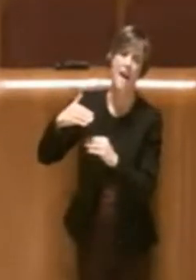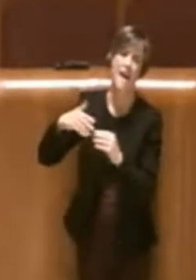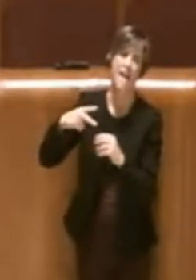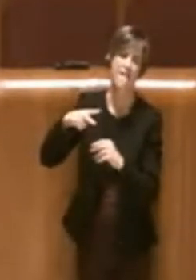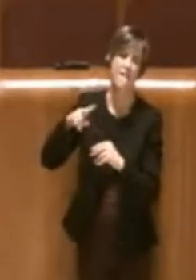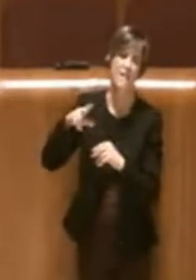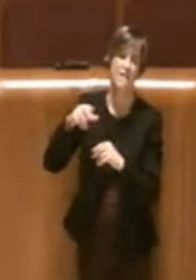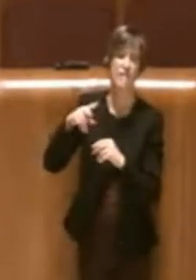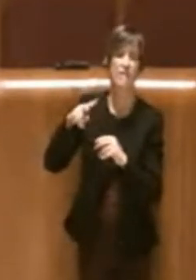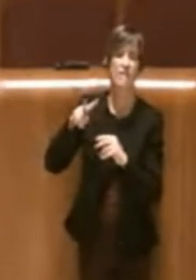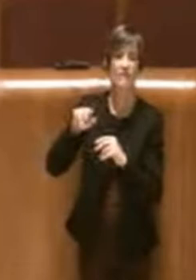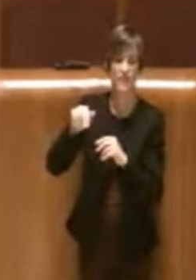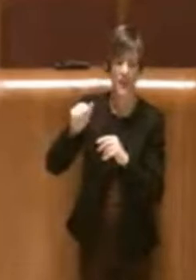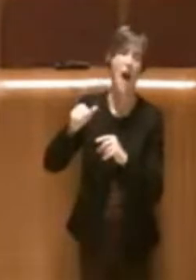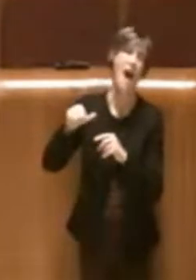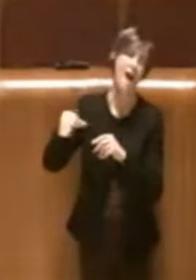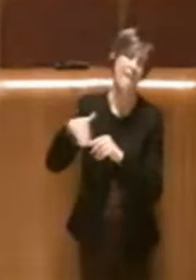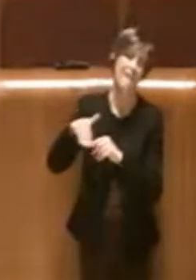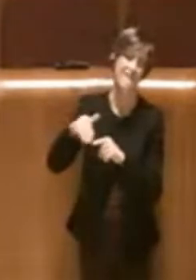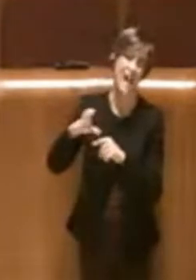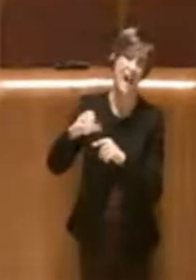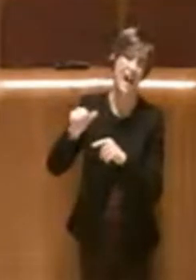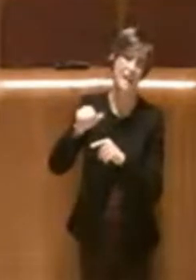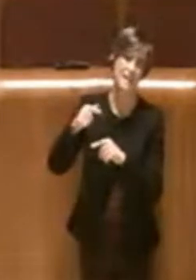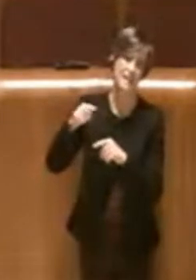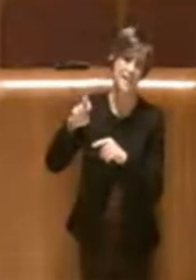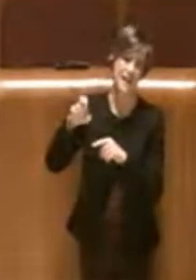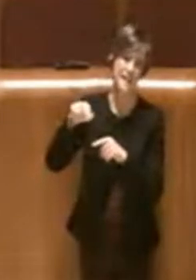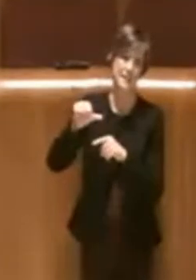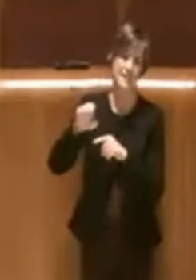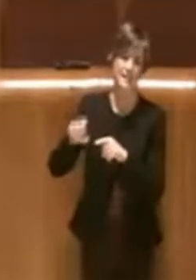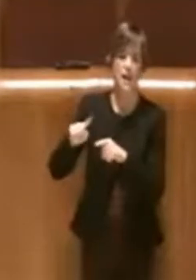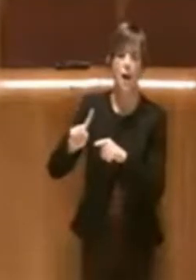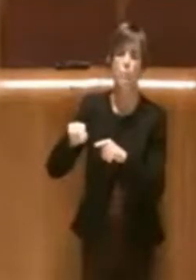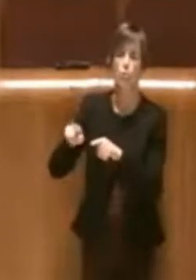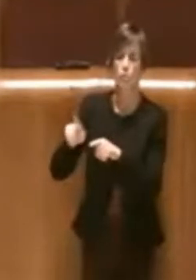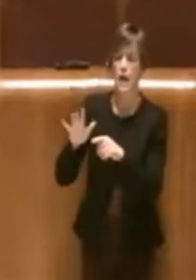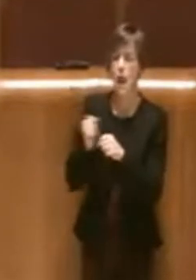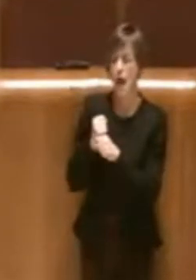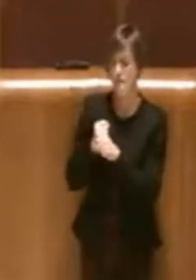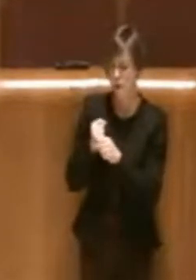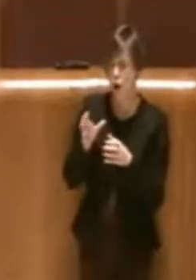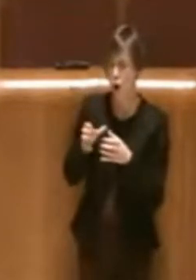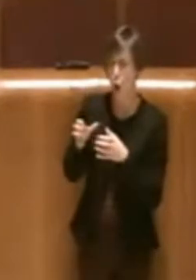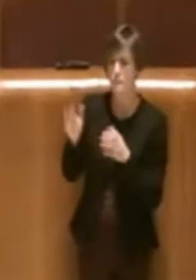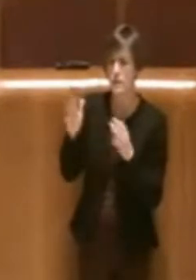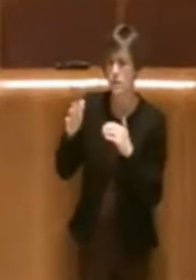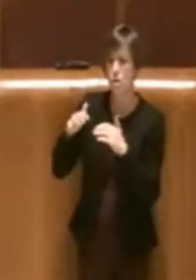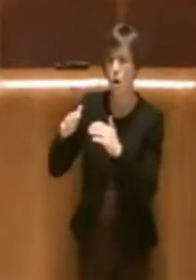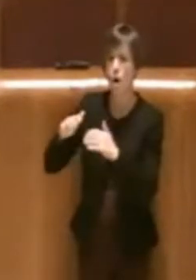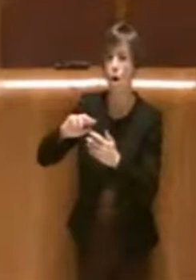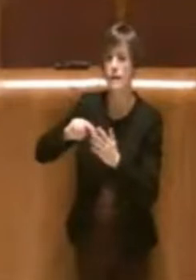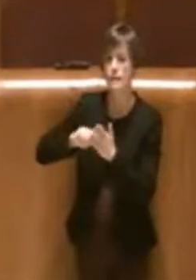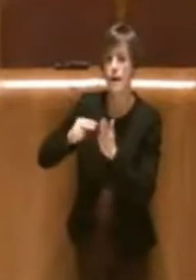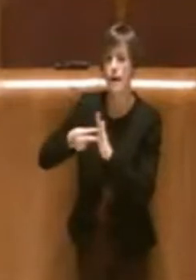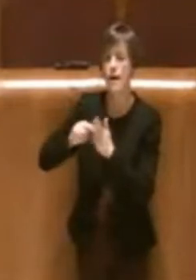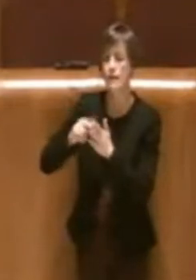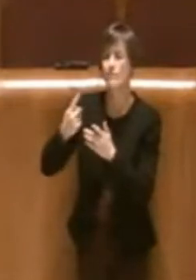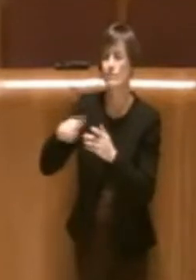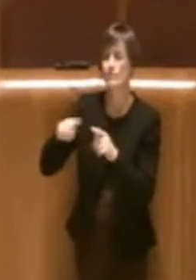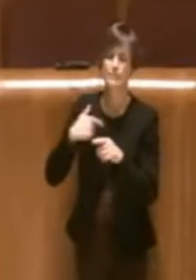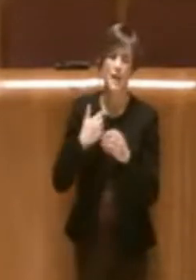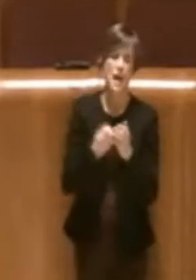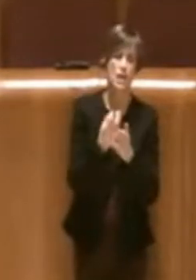delle assidue riunioni, sedute di commissione e poi tutta la parte tecnica relativa a Roma Servizi per la Mobilità, Risorse per Roma, le